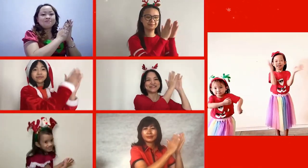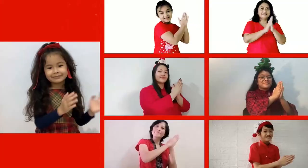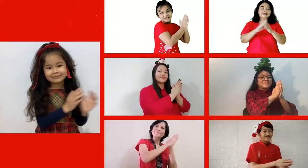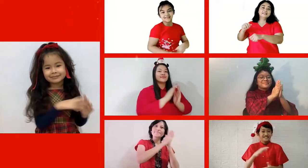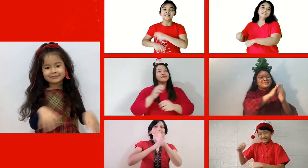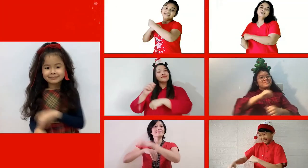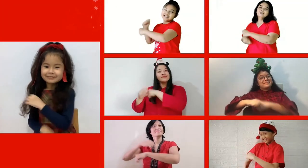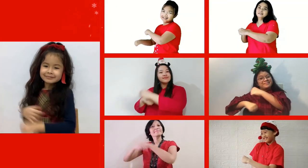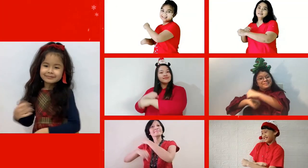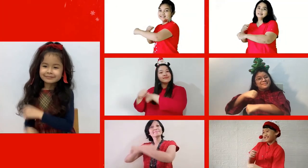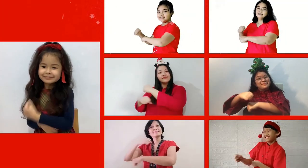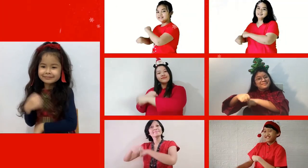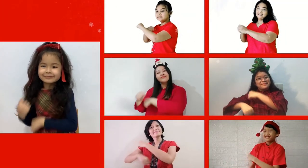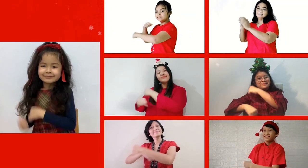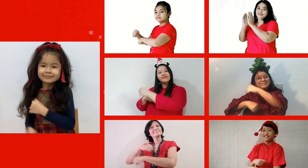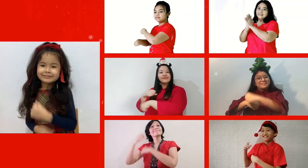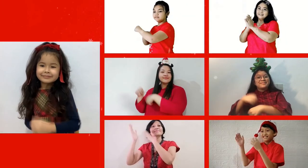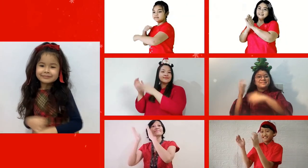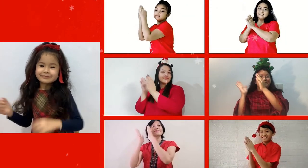Boleh ngikutin gerakannya?